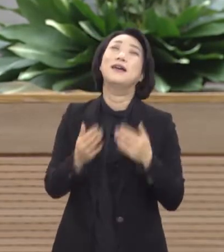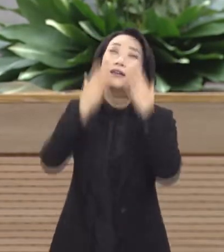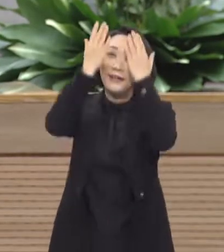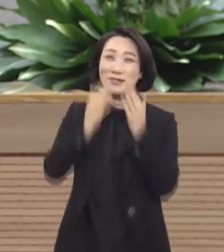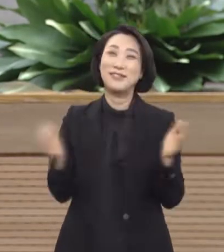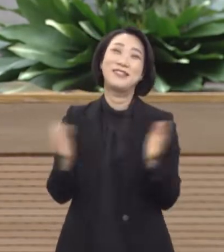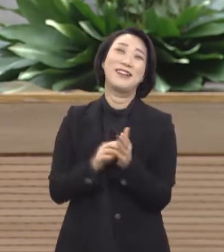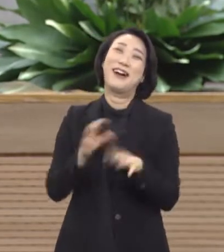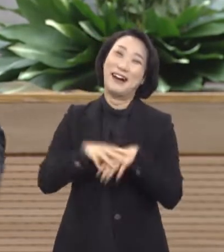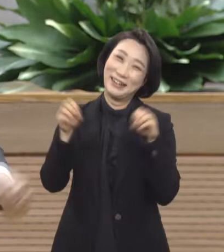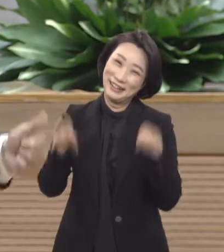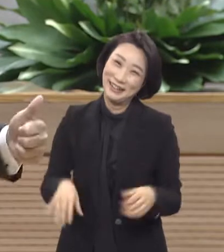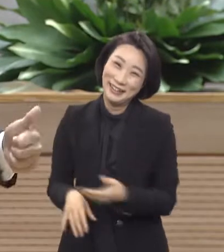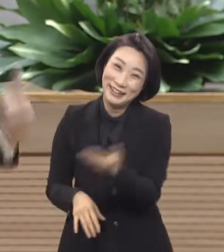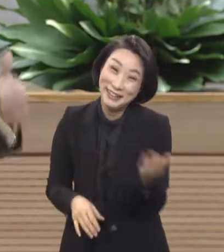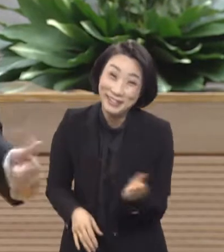보여.